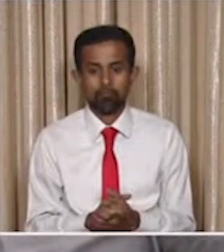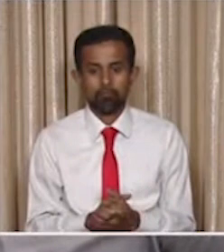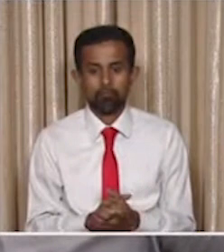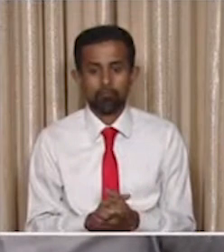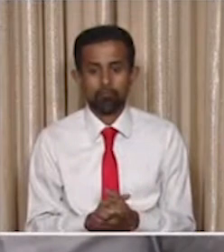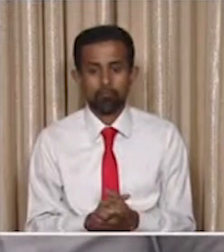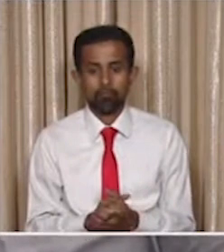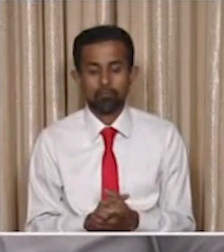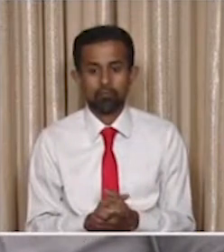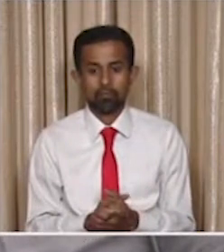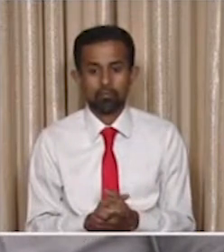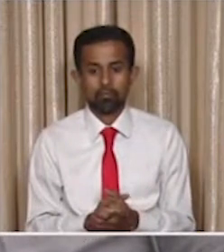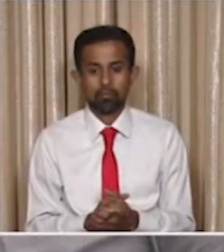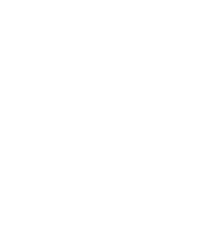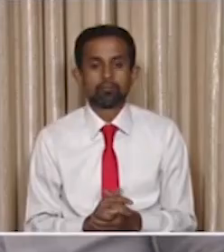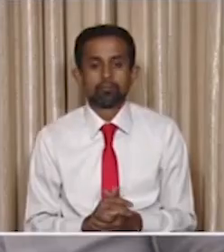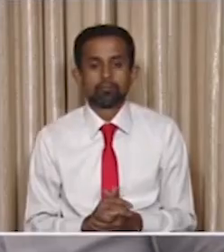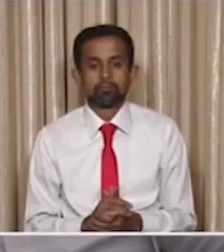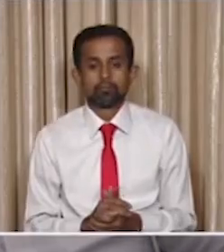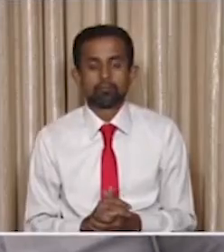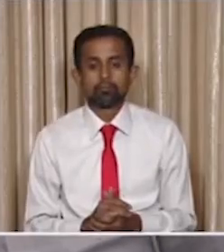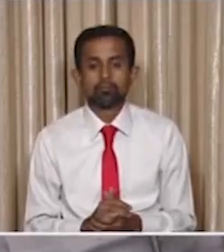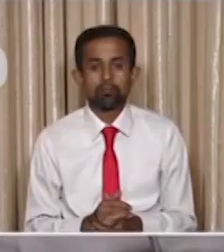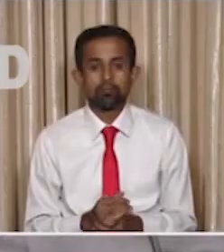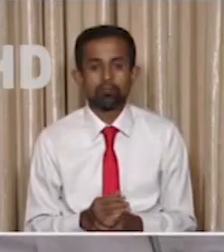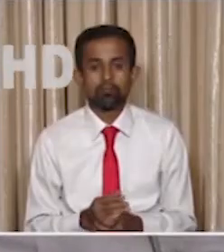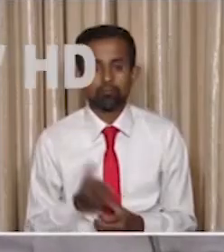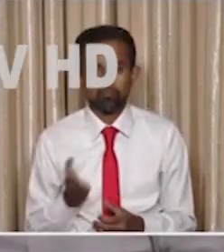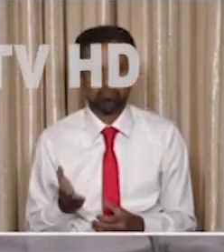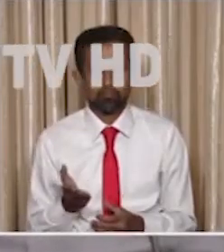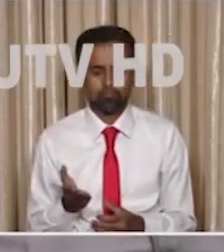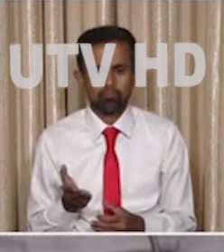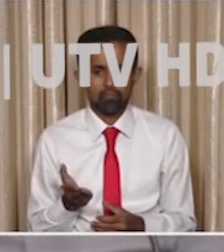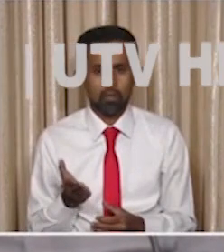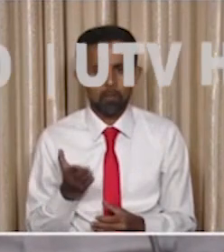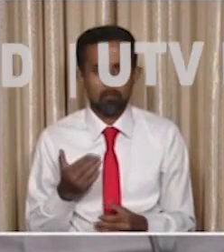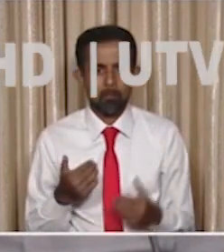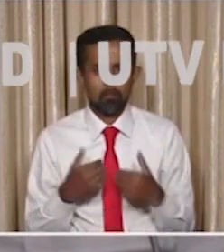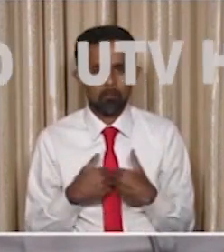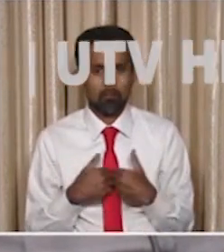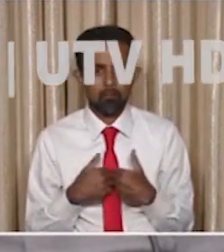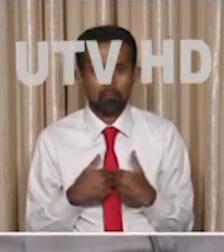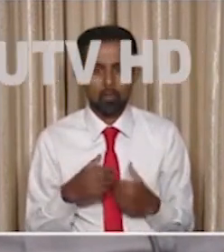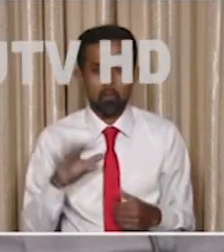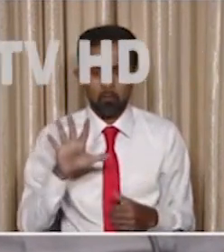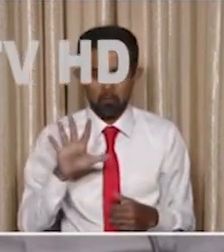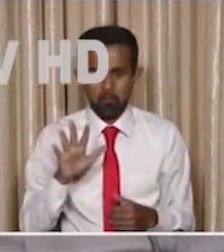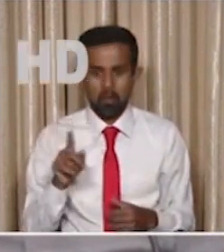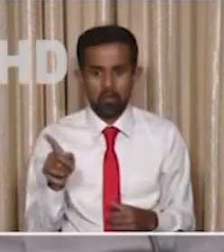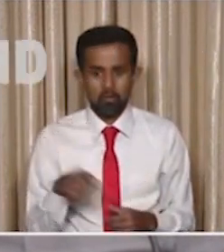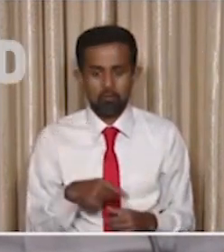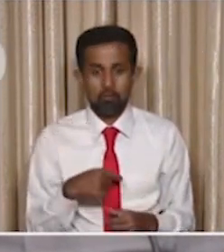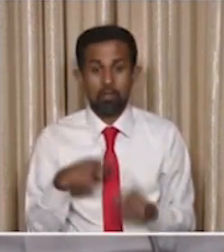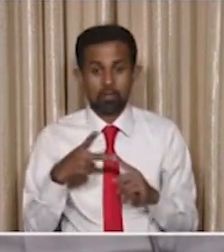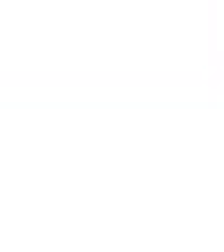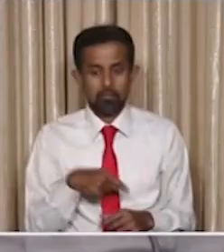එතකොට ගරු මුලසේ මන්ත්‍රීවරුනි මේ සිද්ධ වුණු ඒ කියන්නේ මේ අපි දෙවෙනි පස්වෙනිදා අපි දෙන්න සහභාගී වුණු